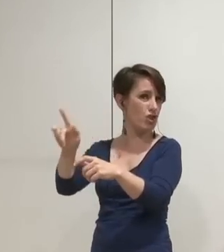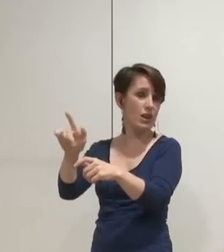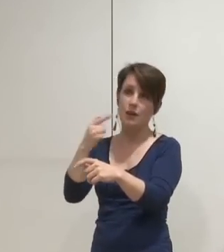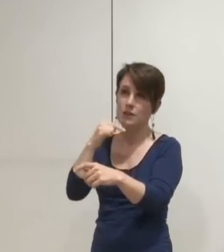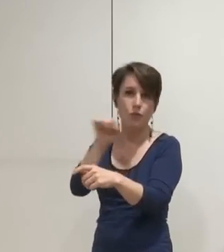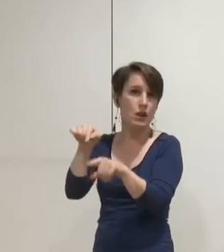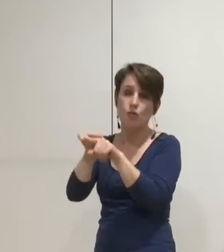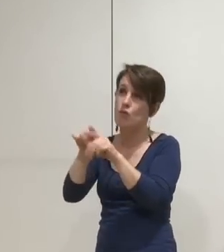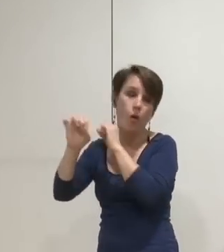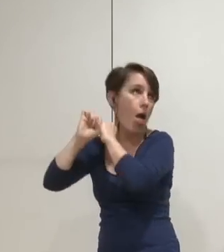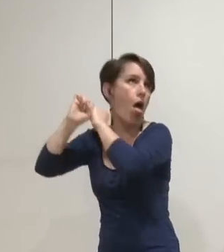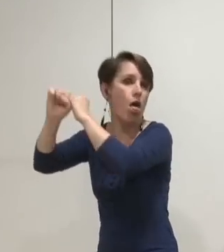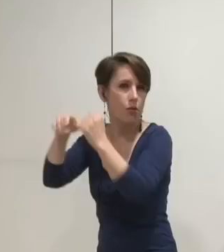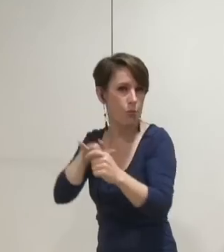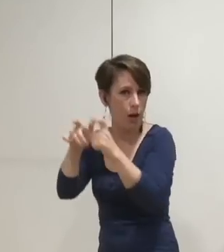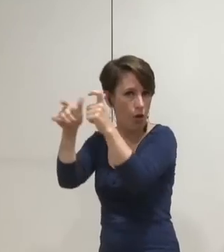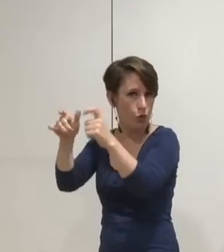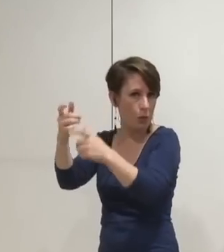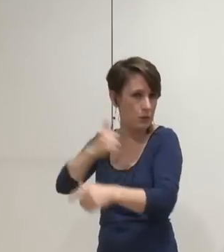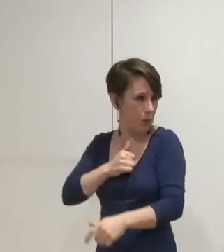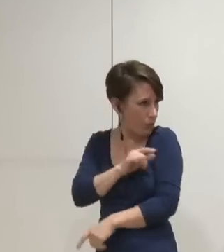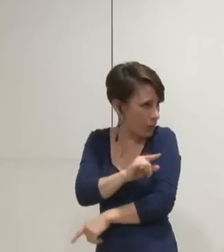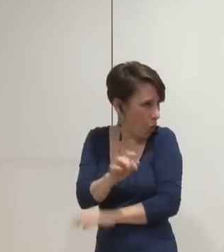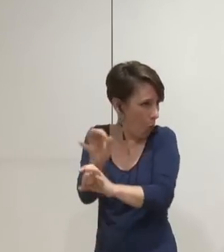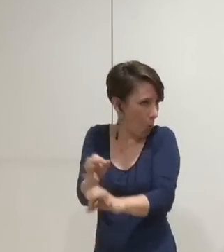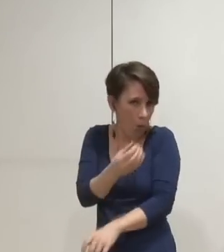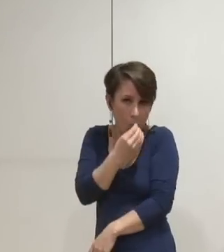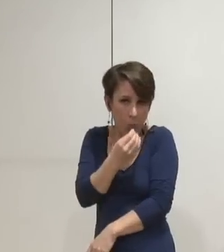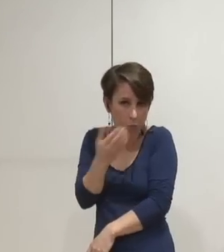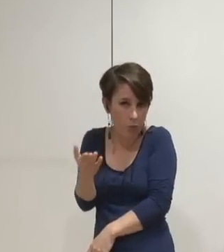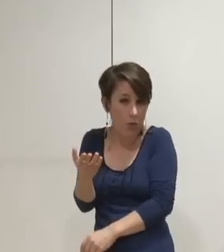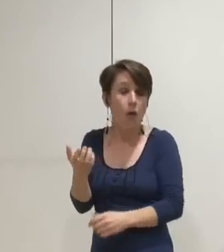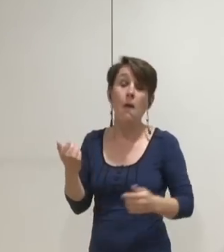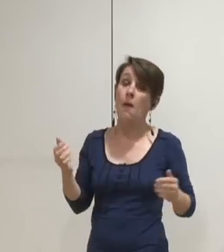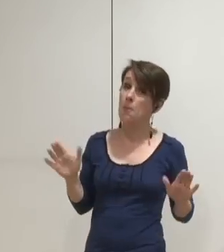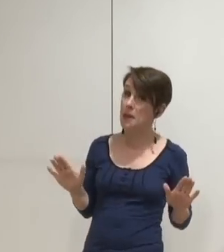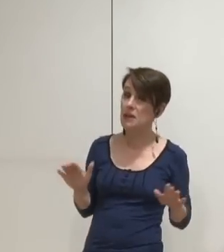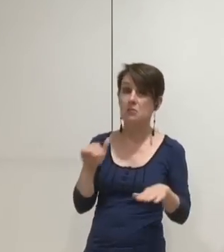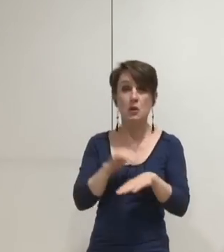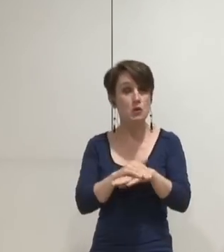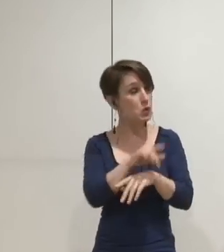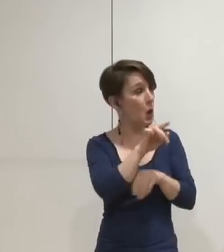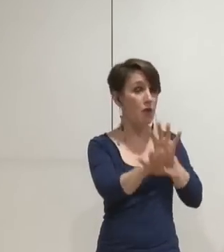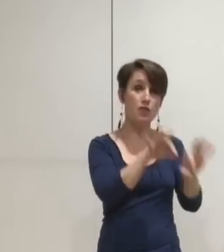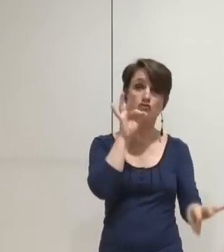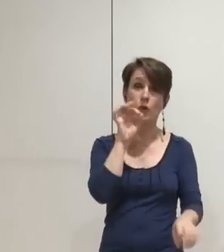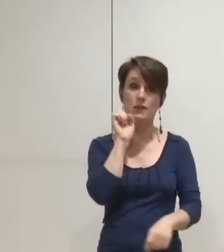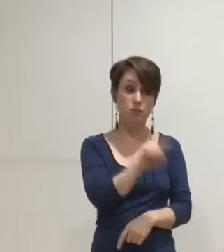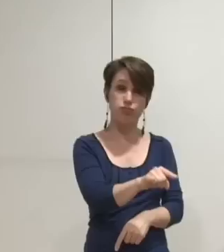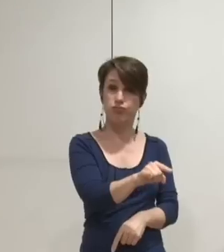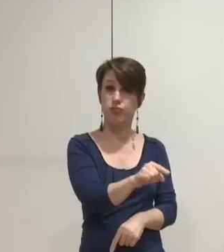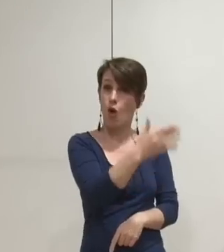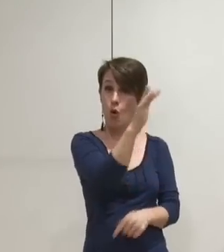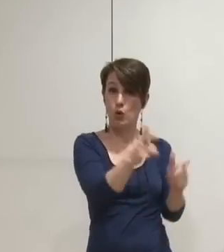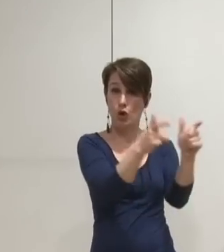intérêts financiers mais si vous faites faites ce choix ce soir vous avez choisi de le faire excusez-moi c'est